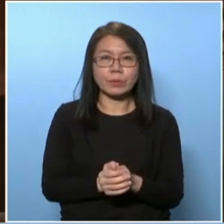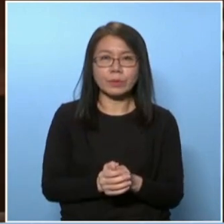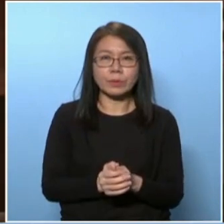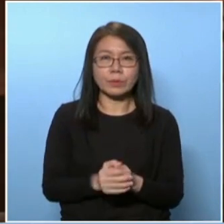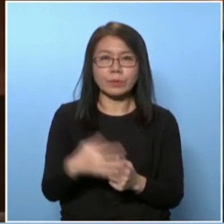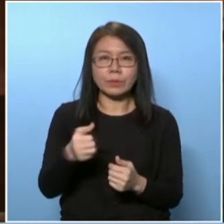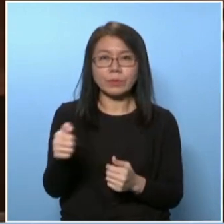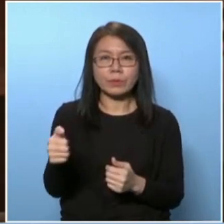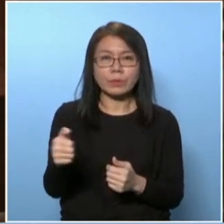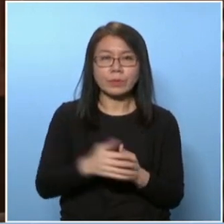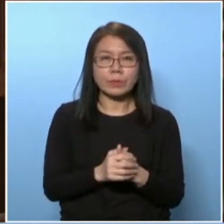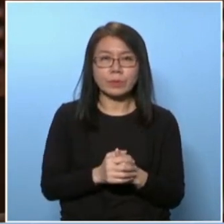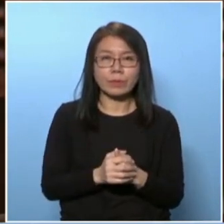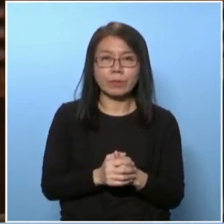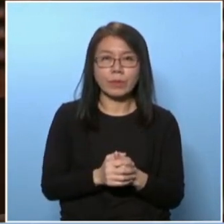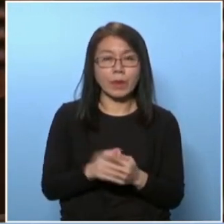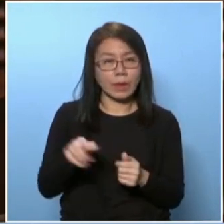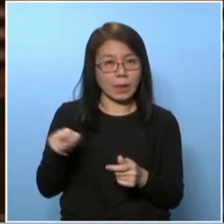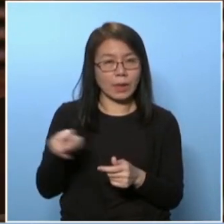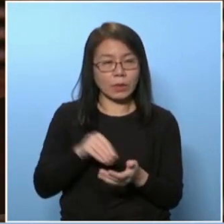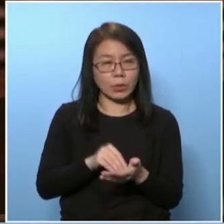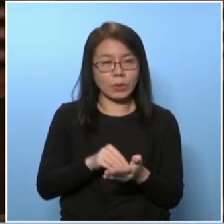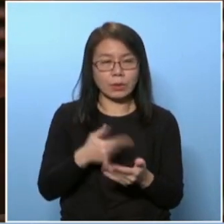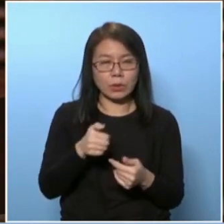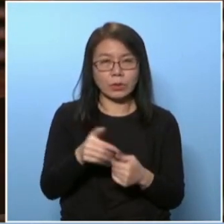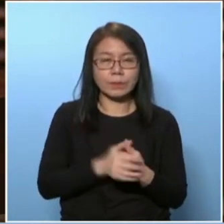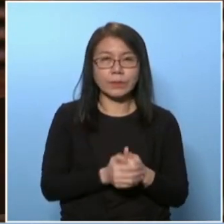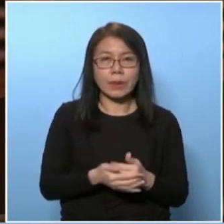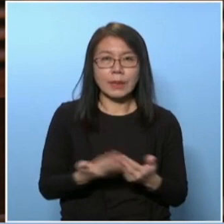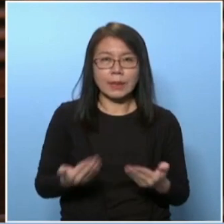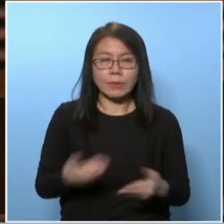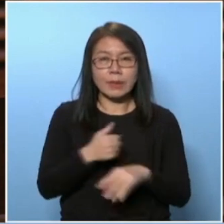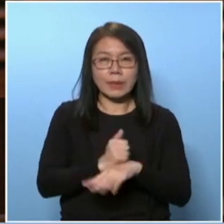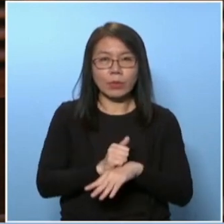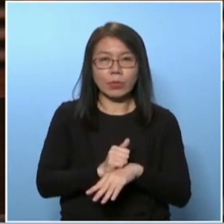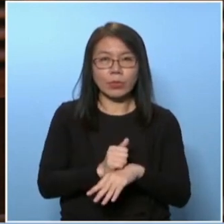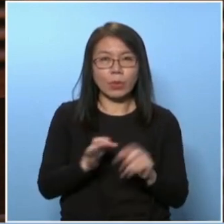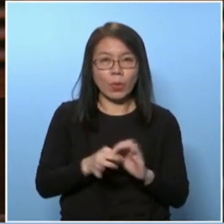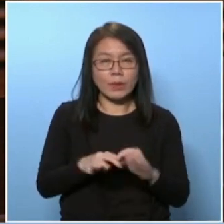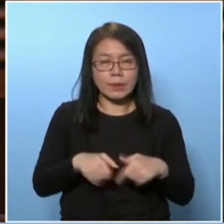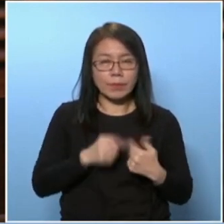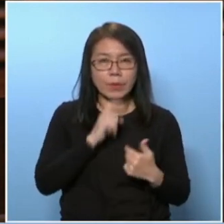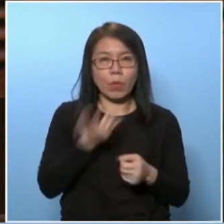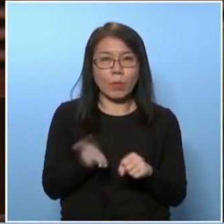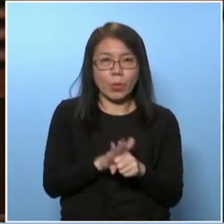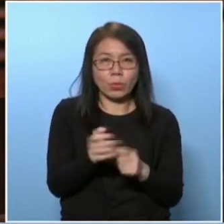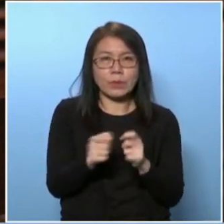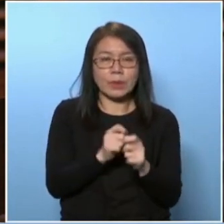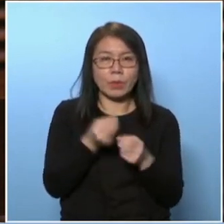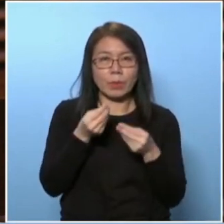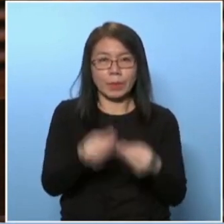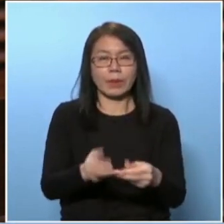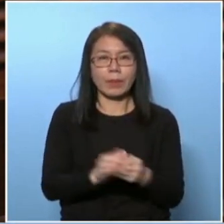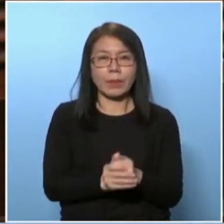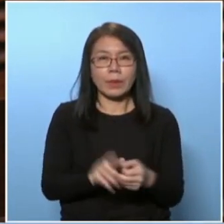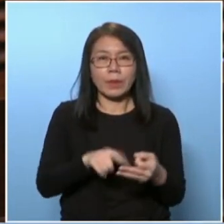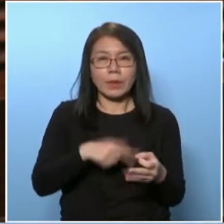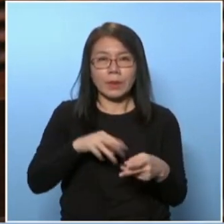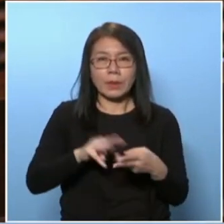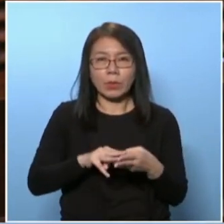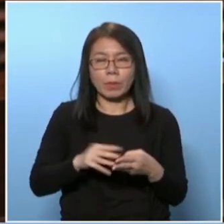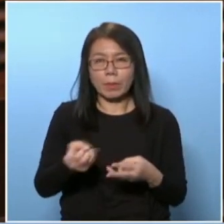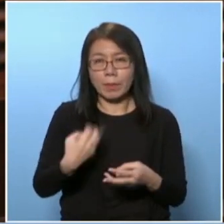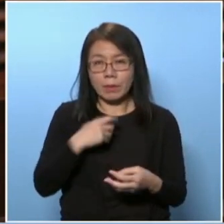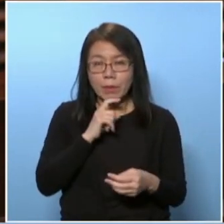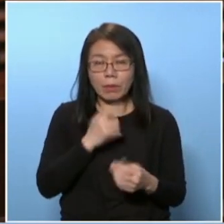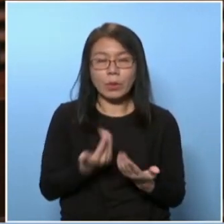主席，多謝你嗰個裁決。不過我諗借呢個機會，就住大家關心的問題，或者我補充一些資料。田議員的問題我可以